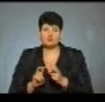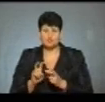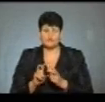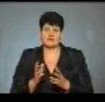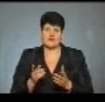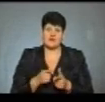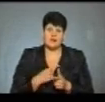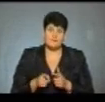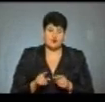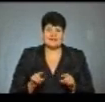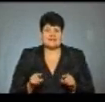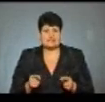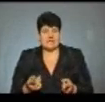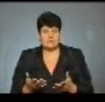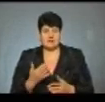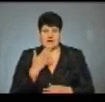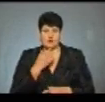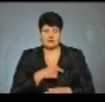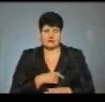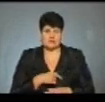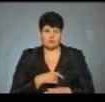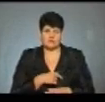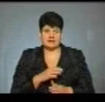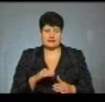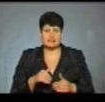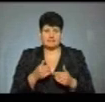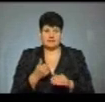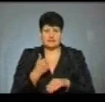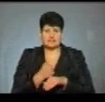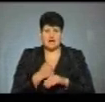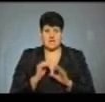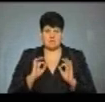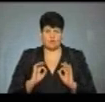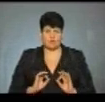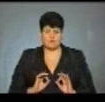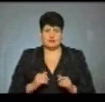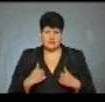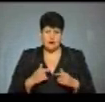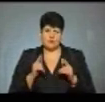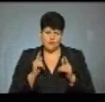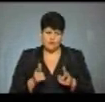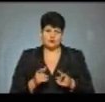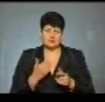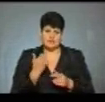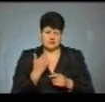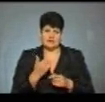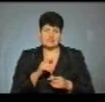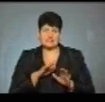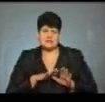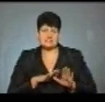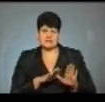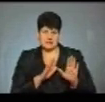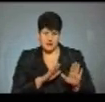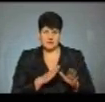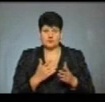або затримувати народних депутатів, давав все-таки генеральний прокурор. Я погоджуюсь навіть на їхніх замів. Тому що